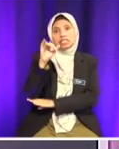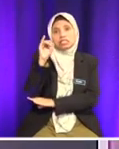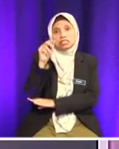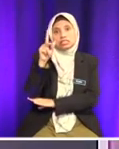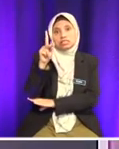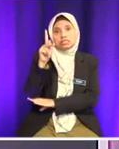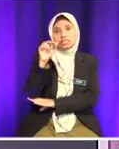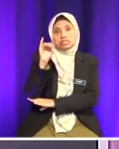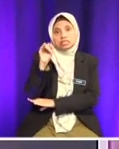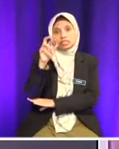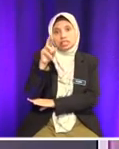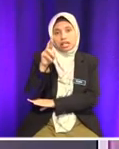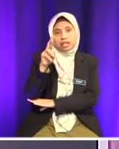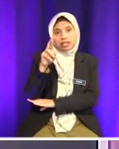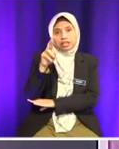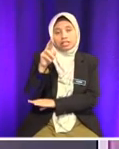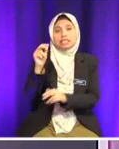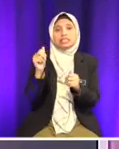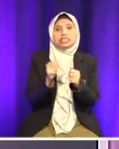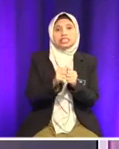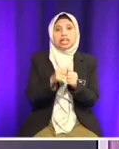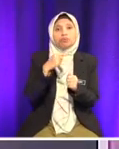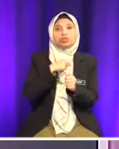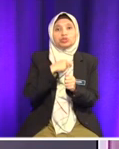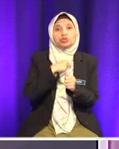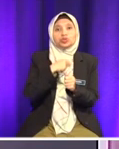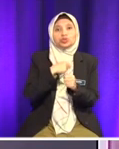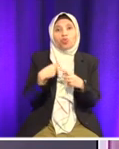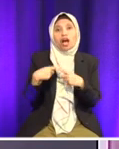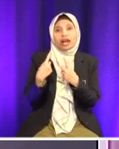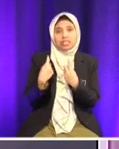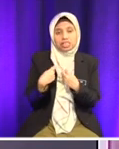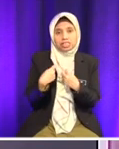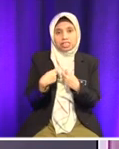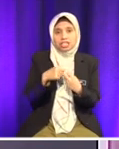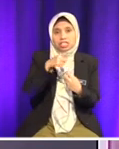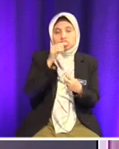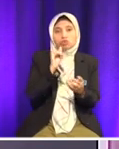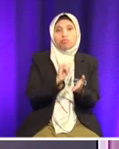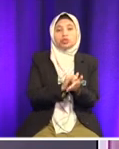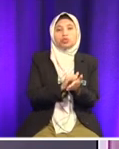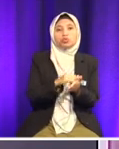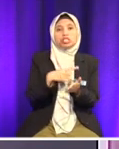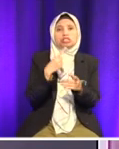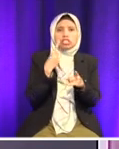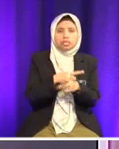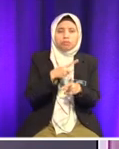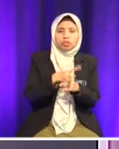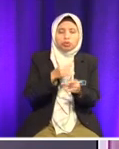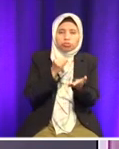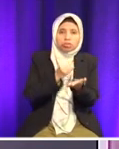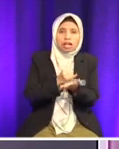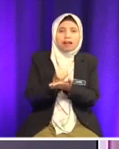tadi Lukman baiknya dengan menusuk di kalbu Iya betul-betul ikhlas